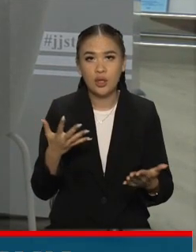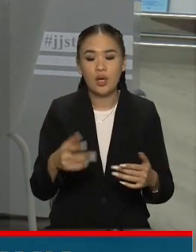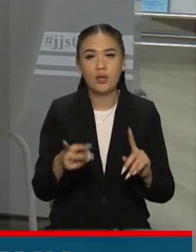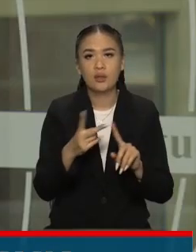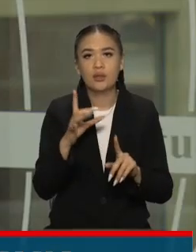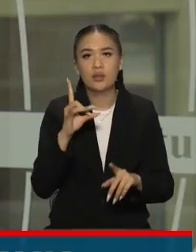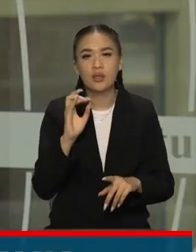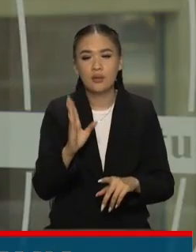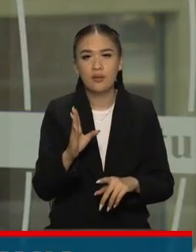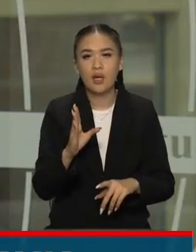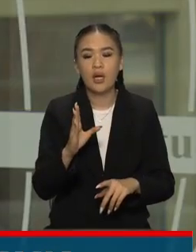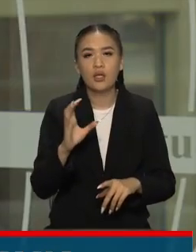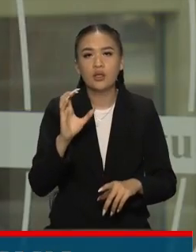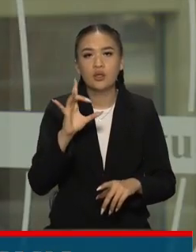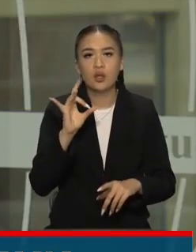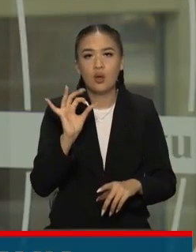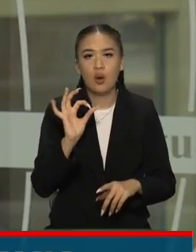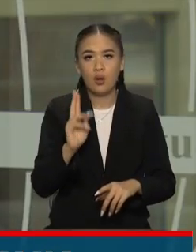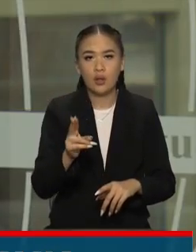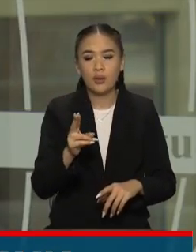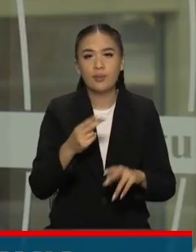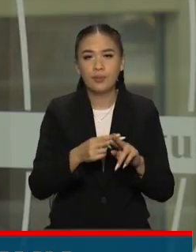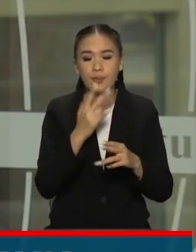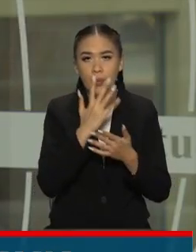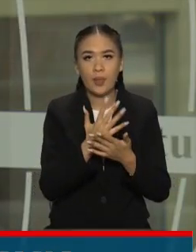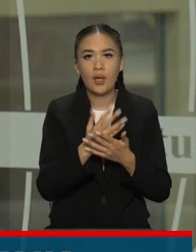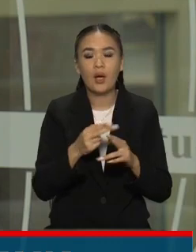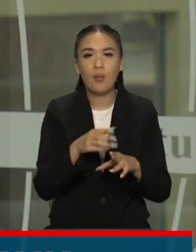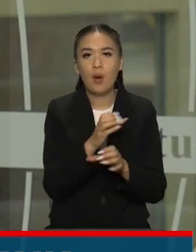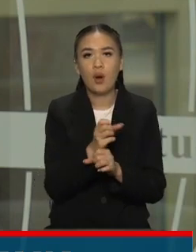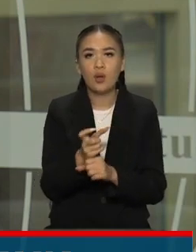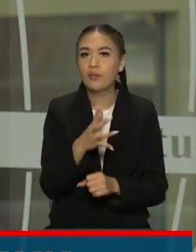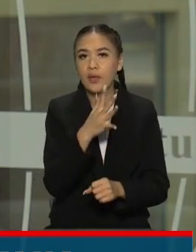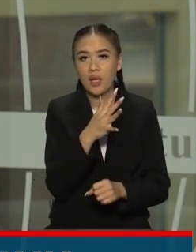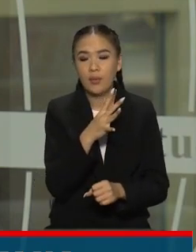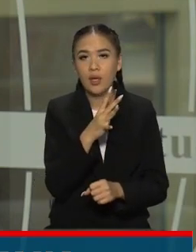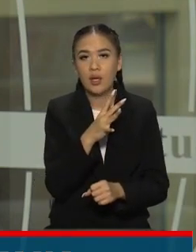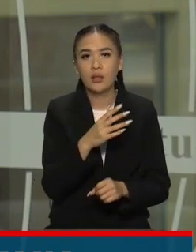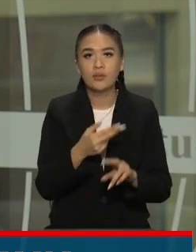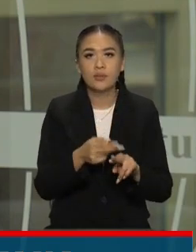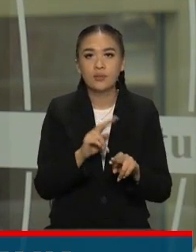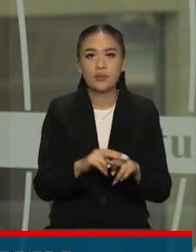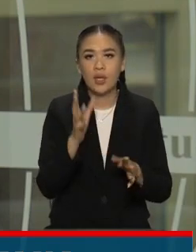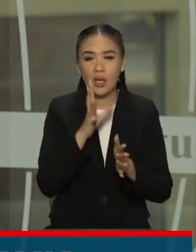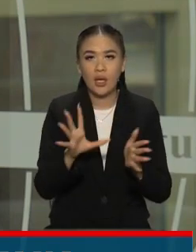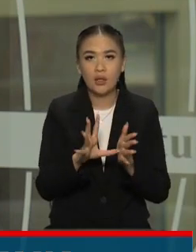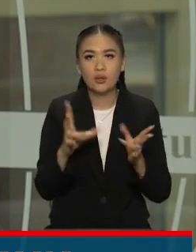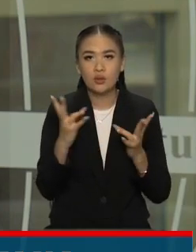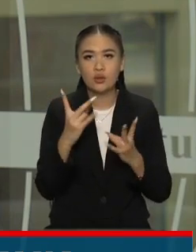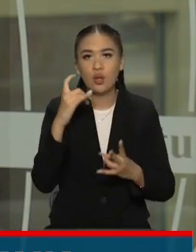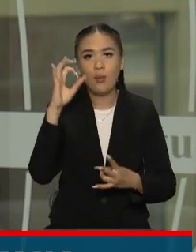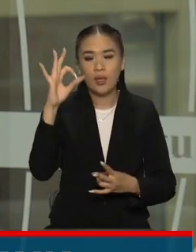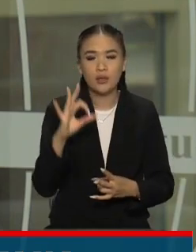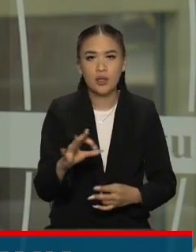сроков. То есть у нас очень короткий период посева, очень короткий период уборки. В эти периоды техника должна работать на